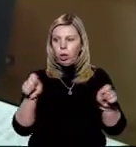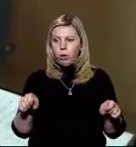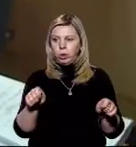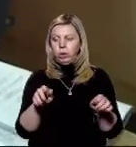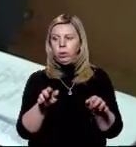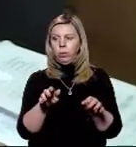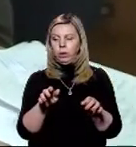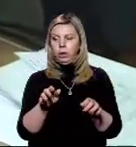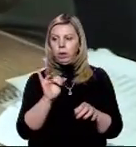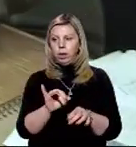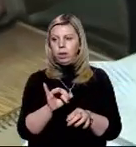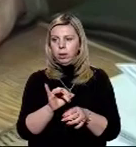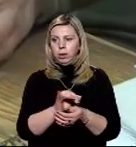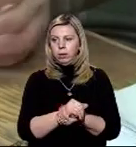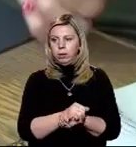видко було, і